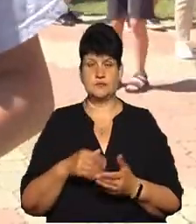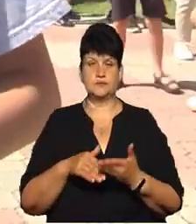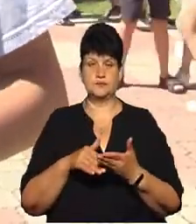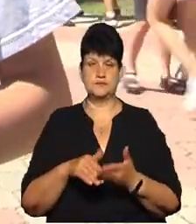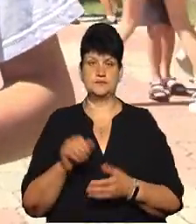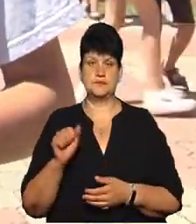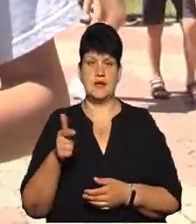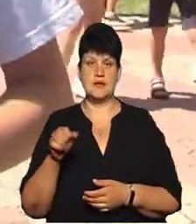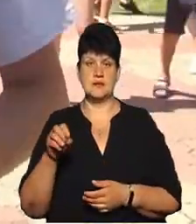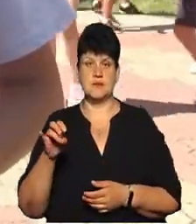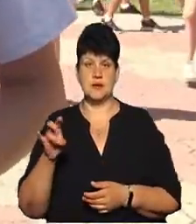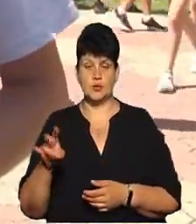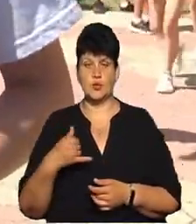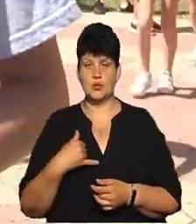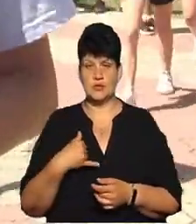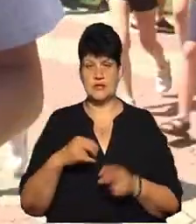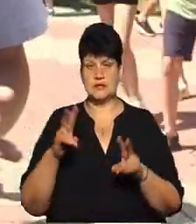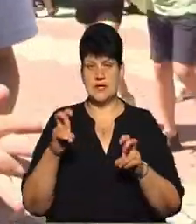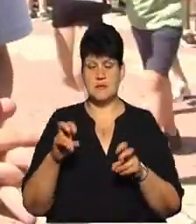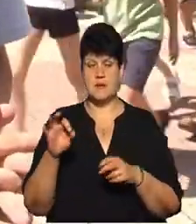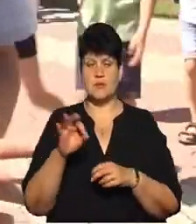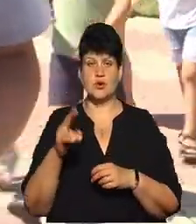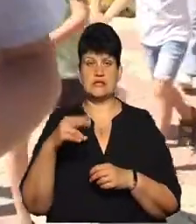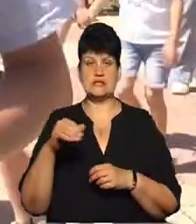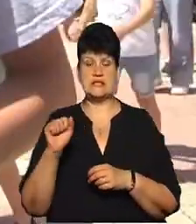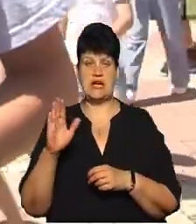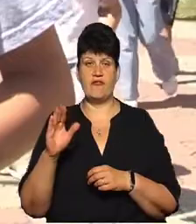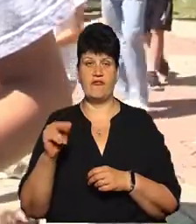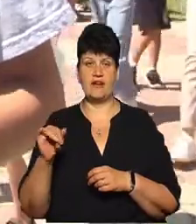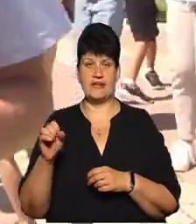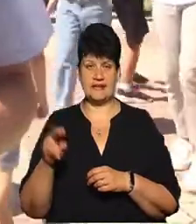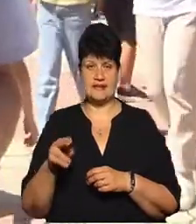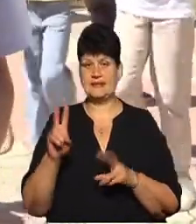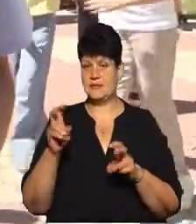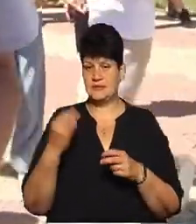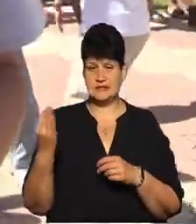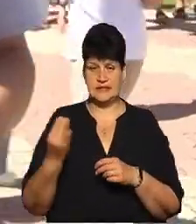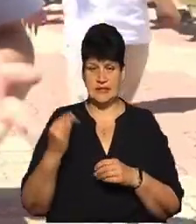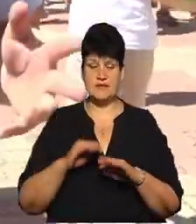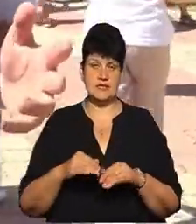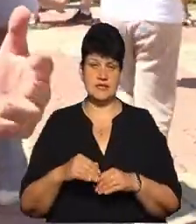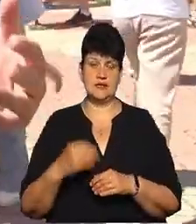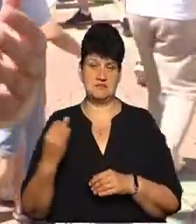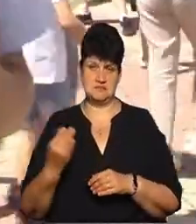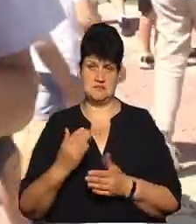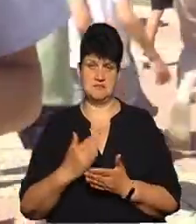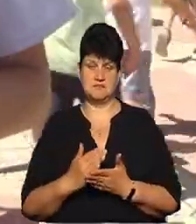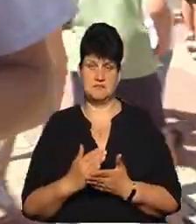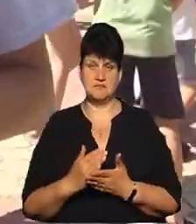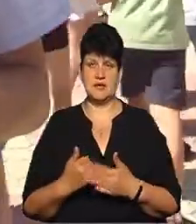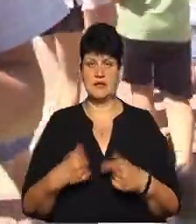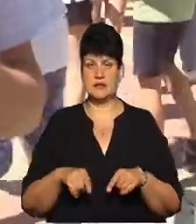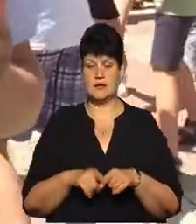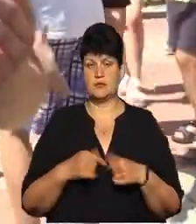у нас тематика про пастуха Давида. Тематика доволі дуже цікава, дітям навіть цікаво. Також ми показували